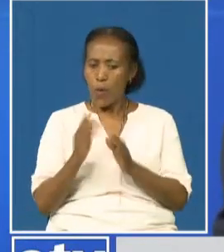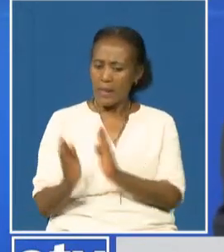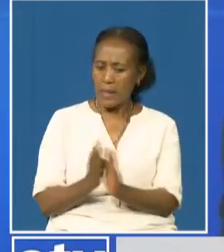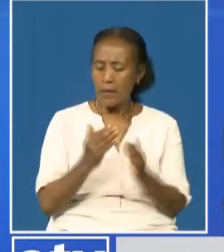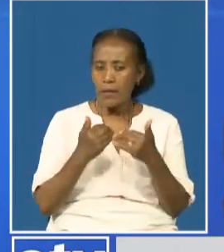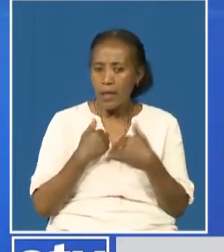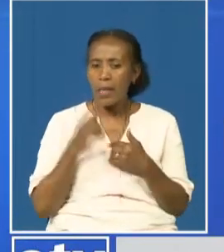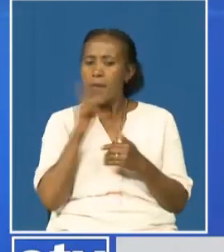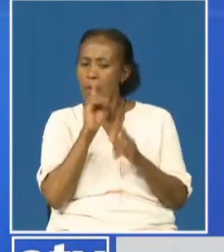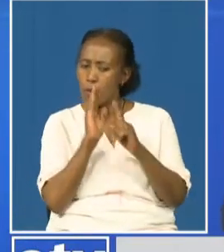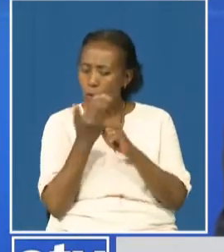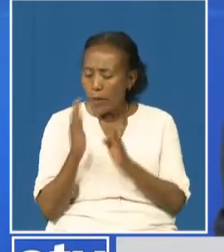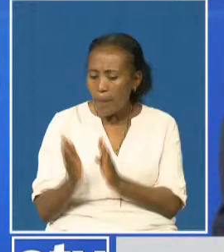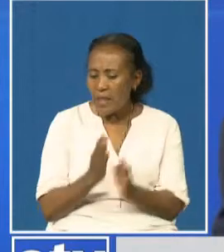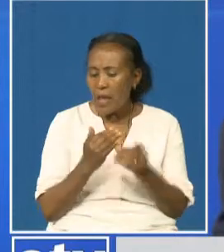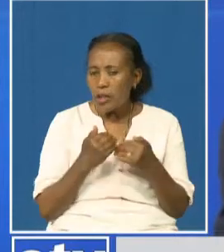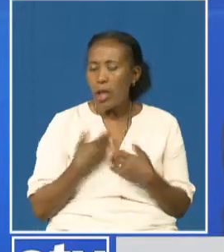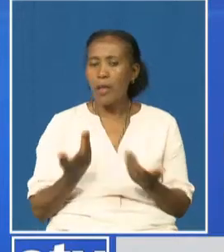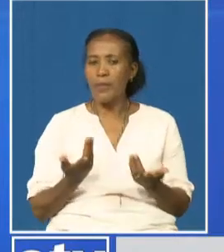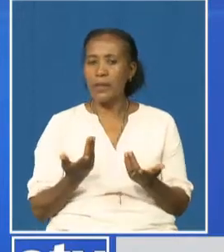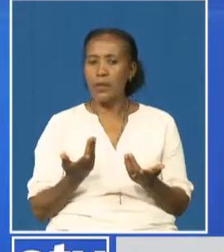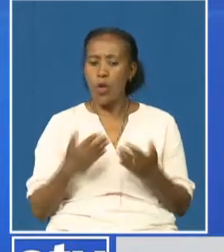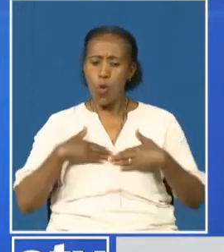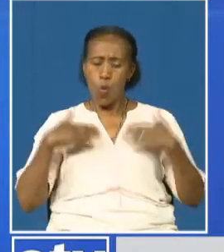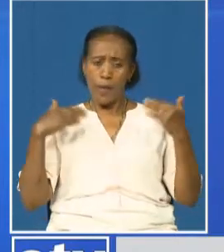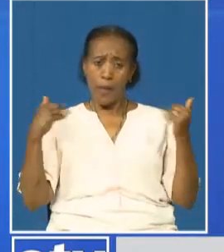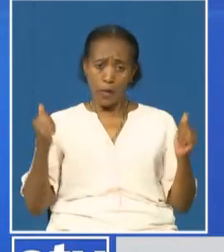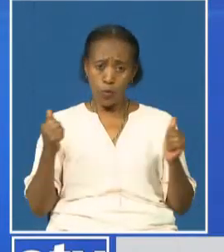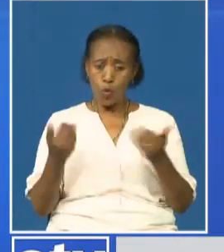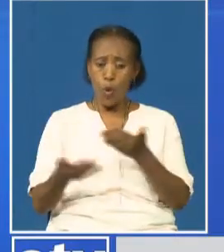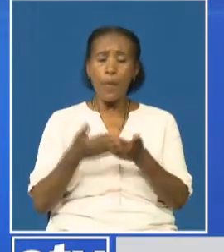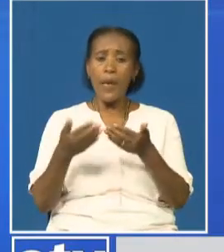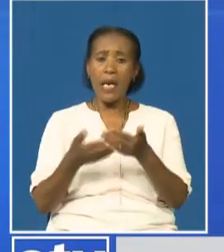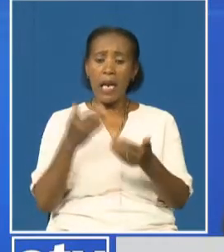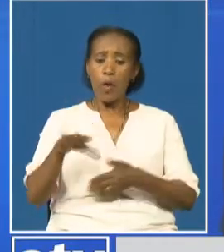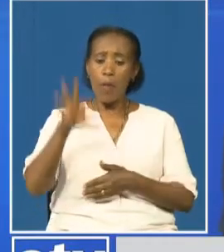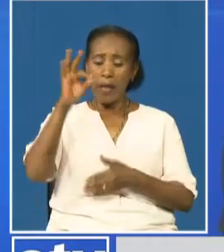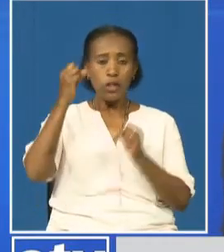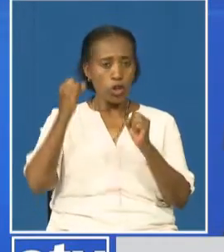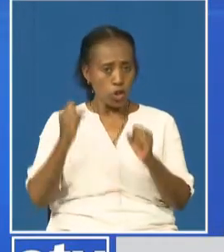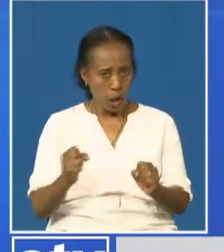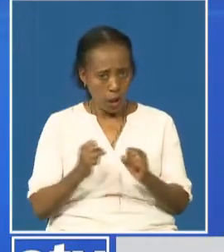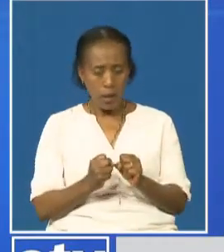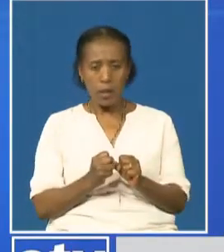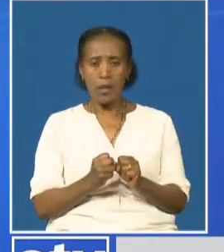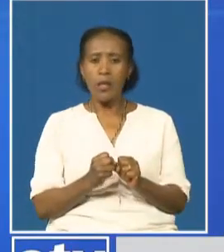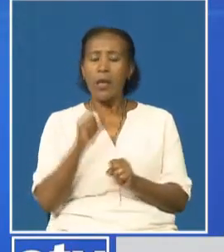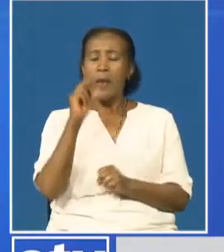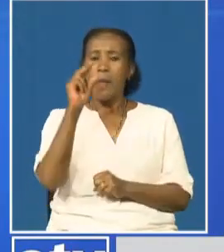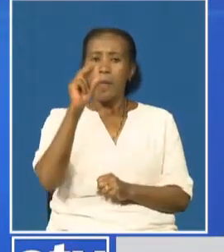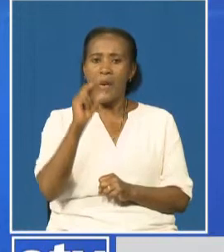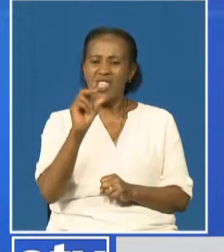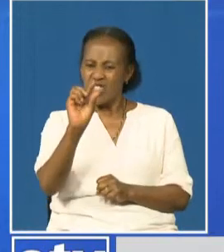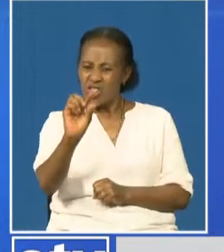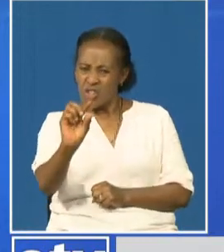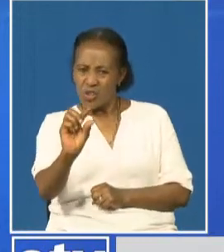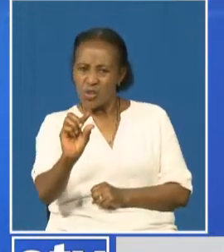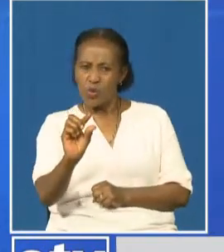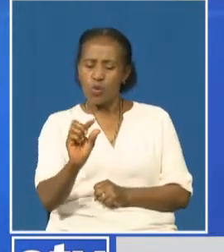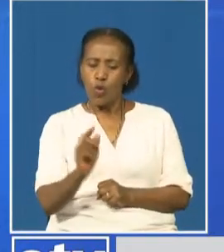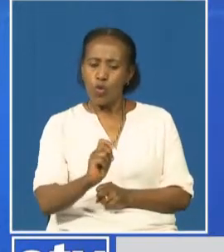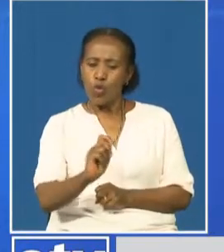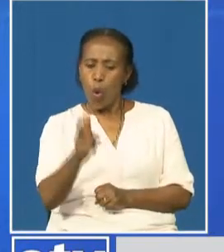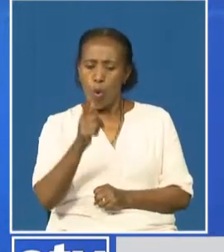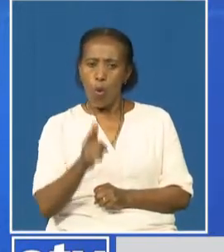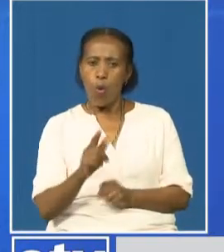መዘጋጀት ያለበት በምን ሁኔታ መዘጋጀት አለበት ወጣቶቹን በቀላሉ ማግኘት እንዴት እንችላለን በትንሹ